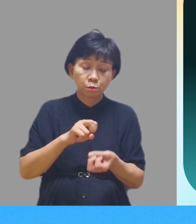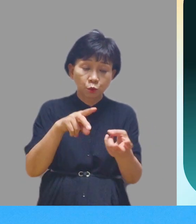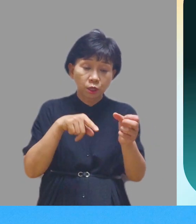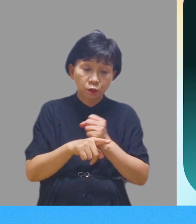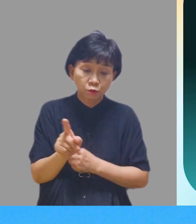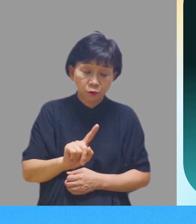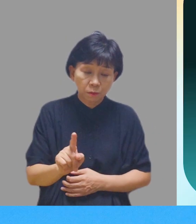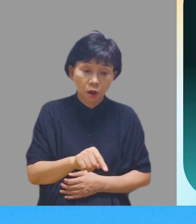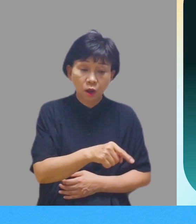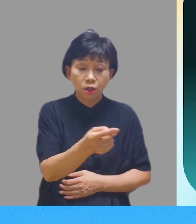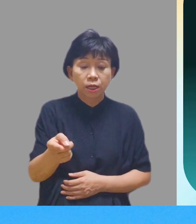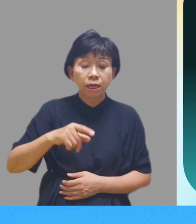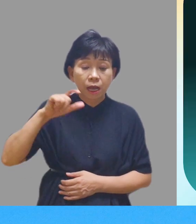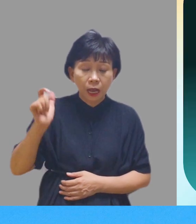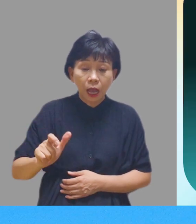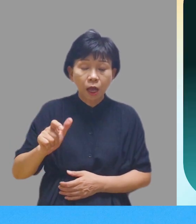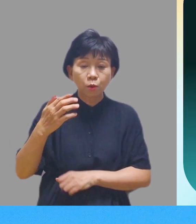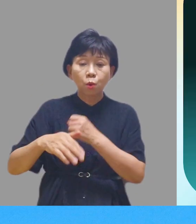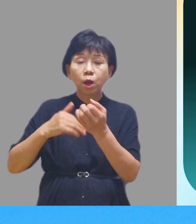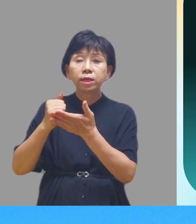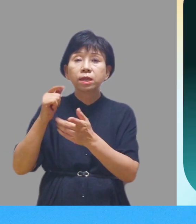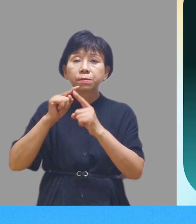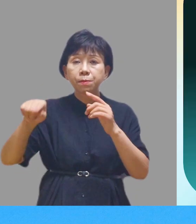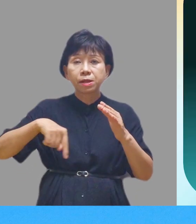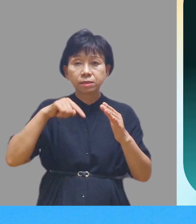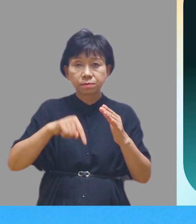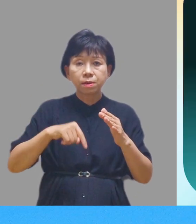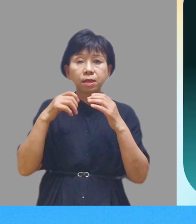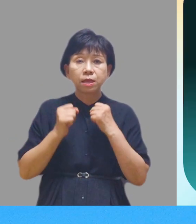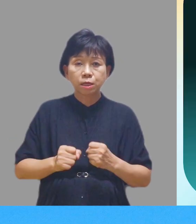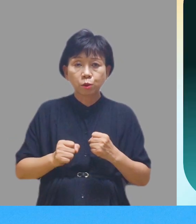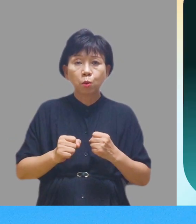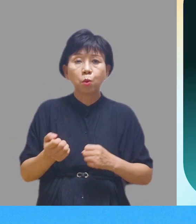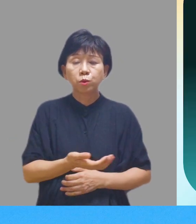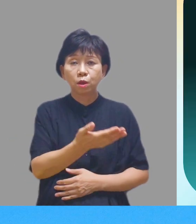너희가 강하고 하나님의 말씀이 너희 안에 거하시며